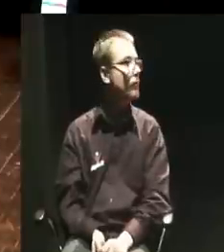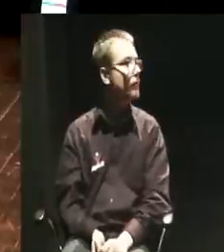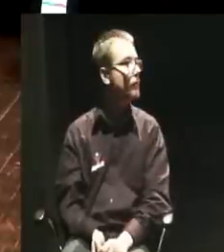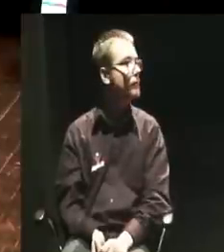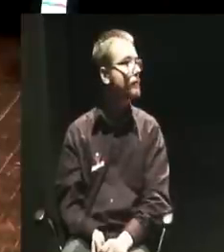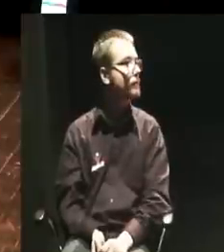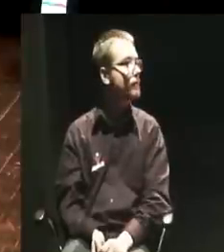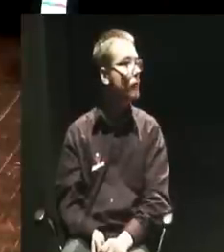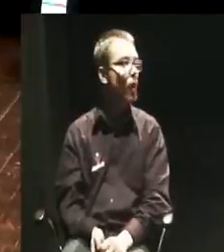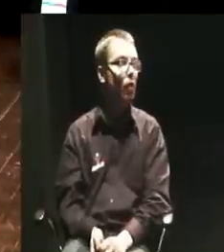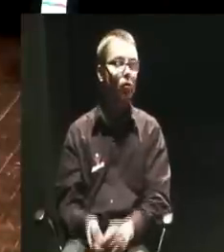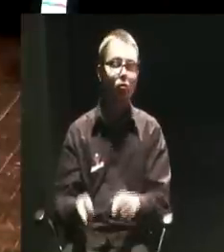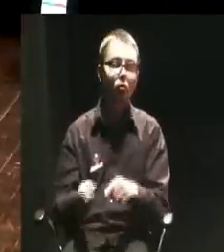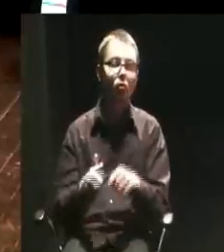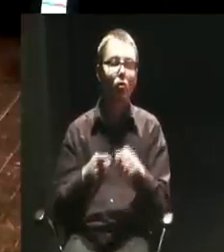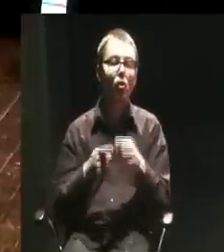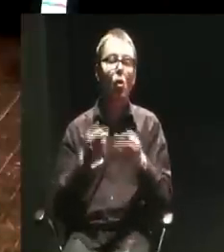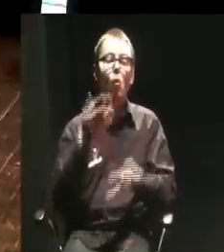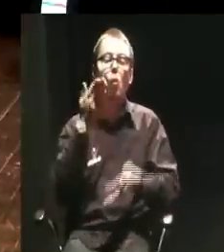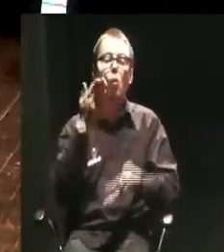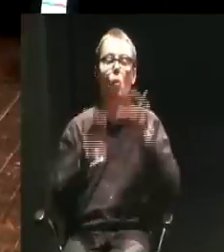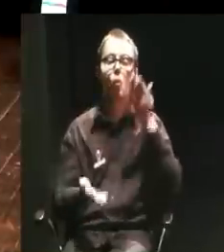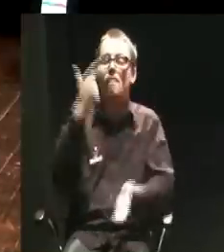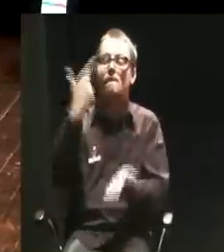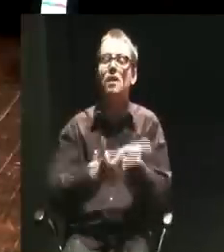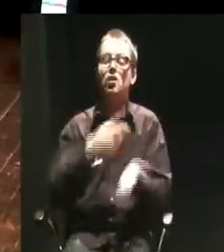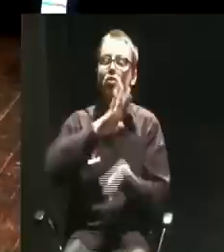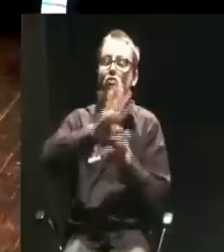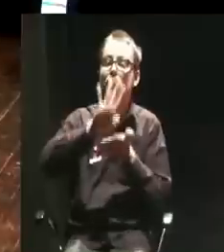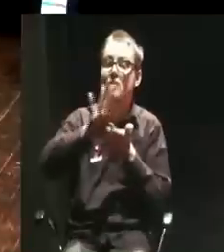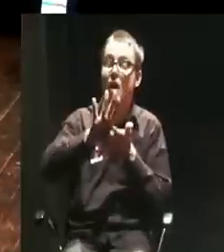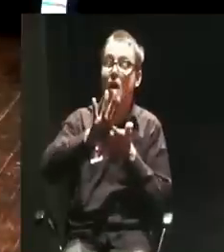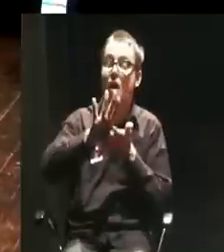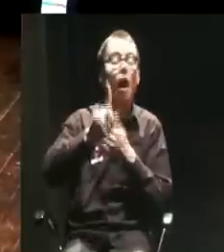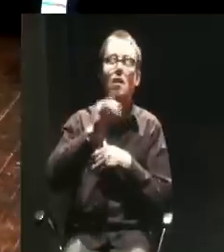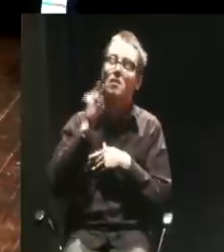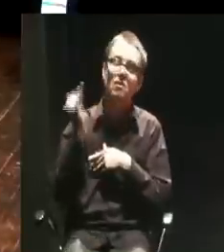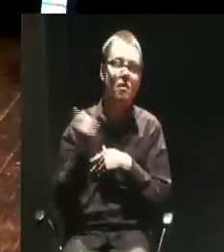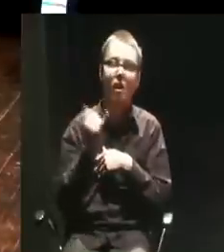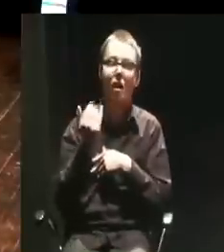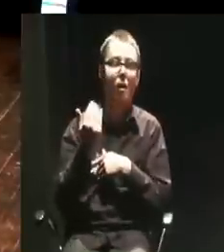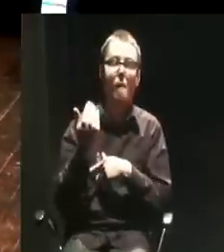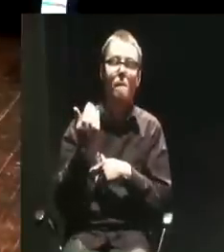To jest Lublin 2014, ale nie zawsze tak było. Ja wiem, że